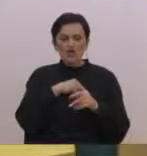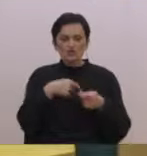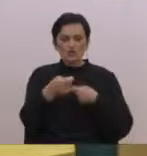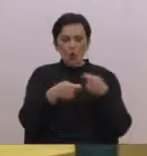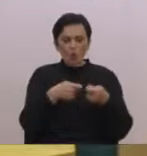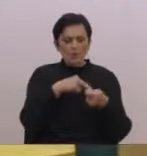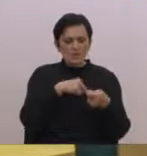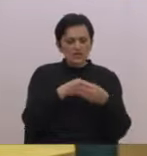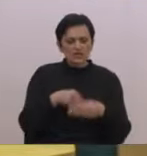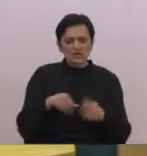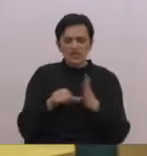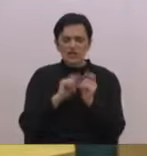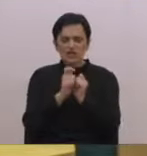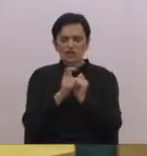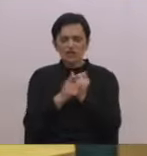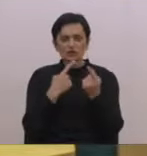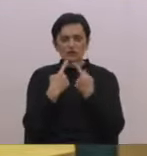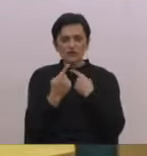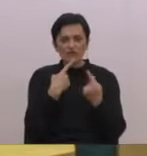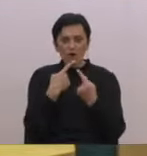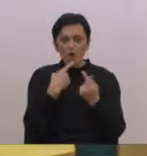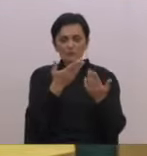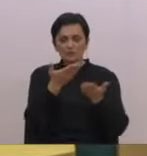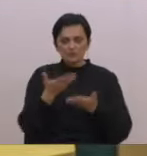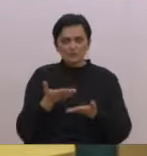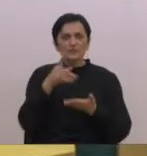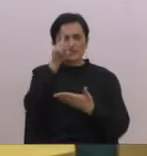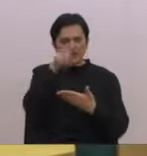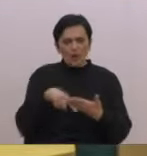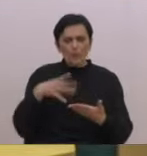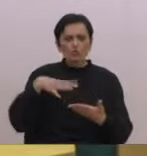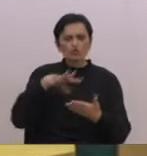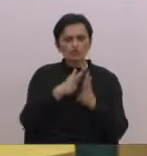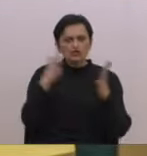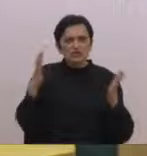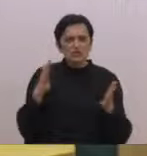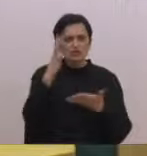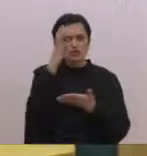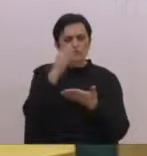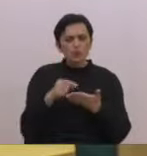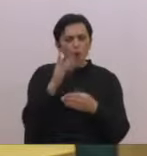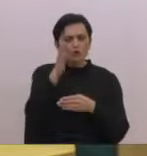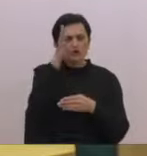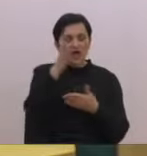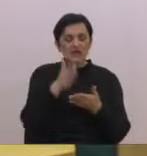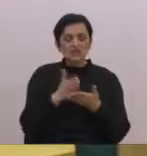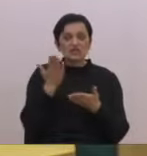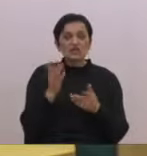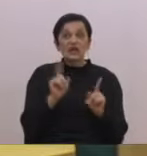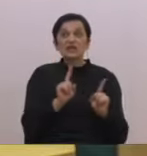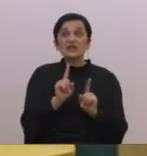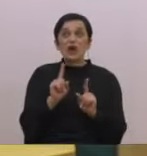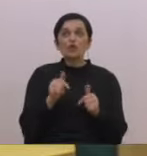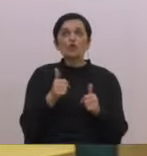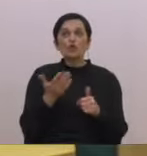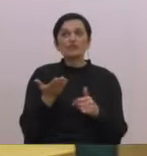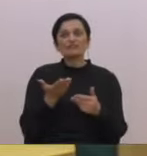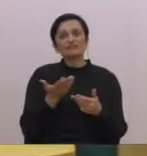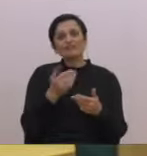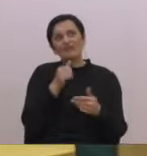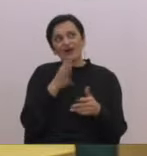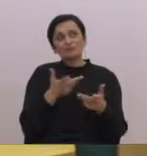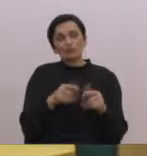emușaut investoreps, unda moizito, dar, mă, unotro, sakartveloshi, didi potențialia. Magram, răgaz n-ai trebuit arii, sîți trebuie arii, tîi cos